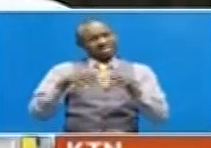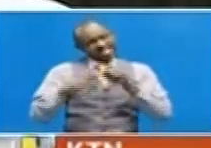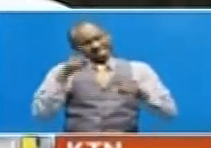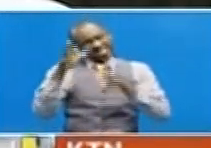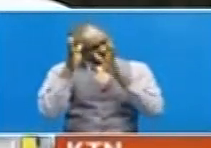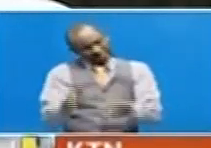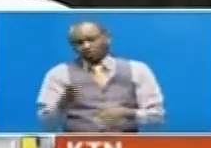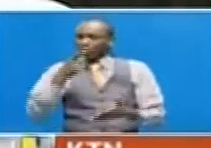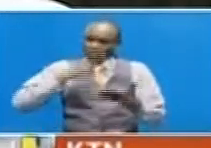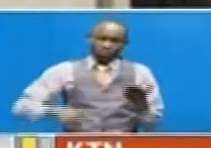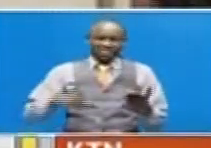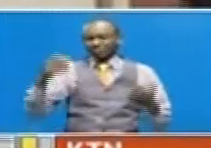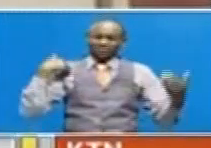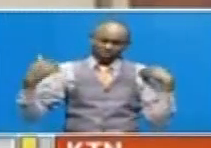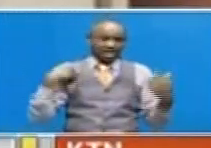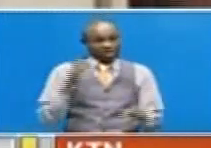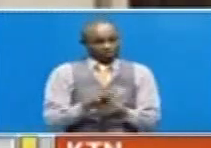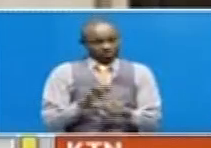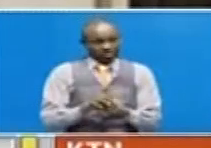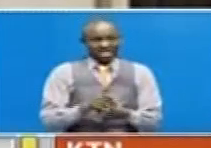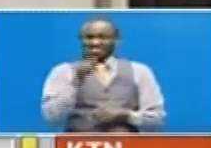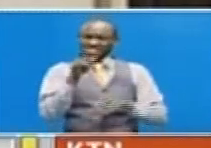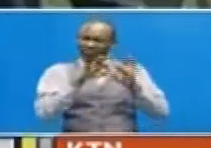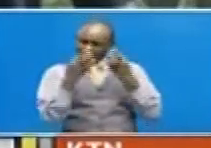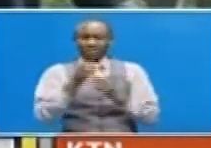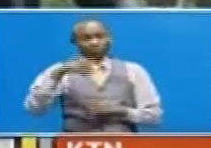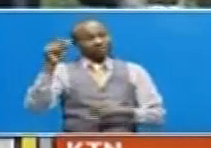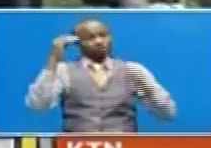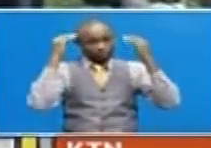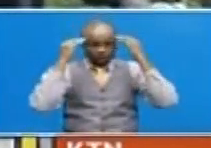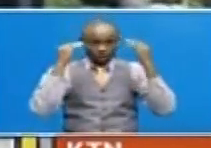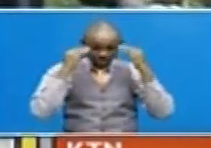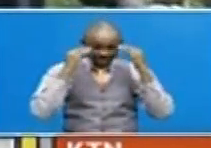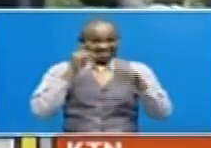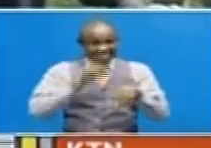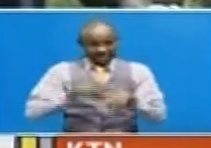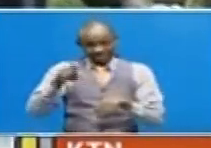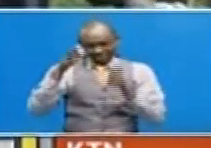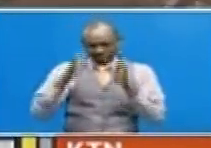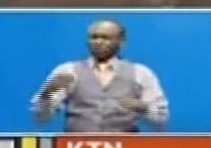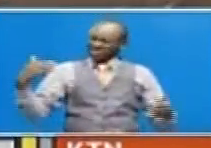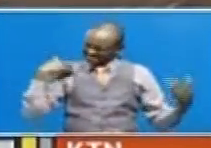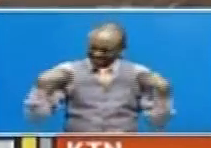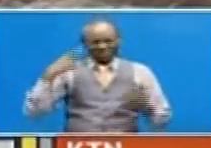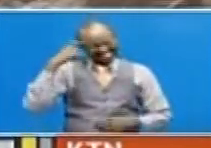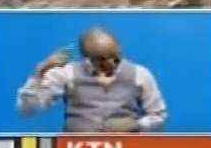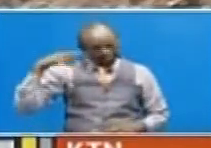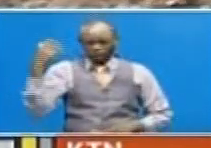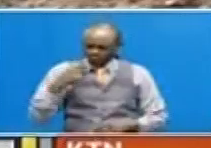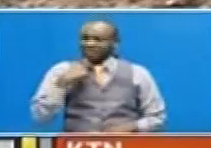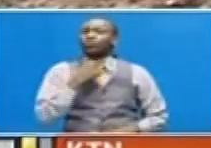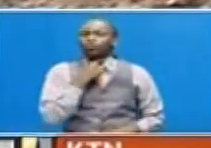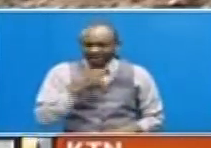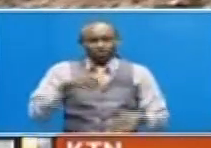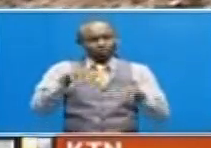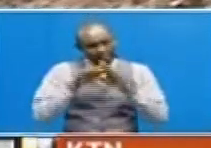ndio anakikwa nini, kwa sababu alikuwa anawasumbua. Inadaiwa familia hiyo ilifika mahakamani baada ya marehemu kuwasumbua kwenye ndoto, akitaka